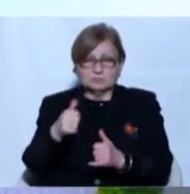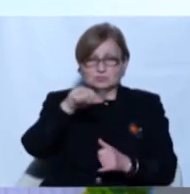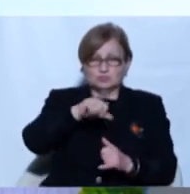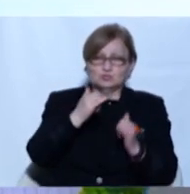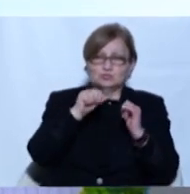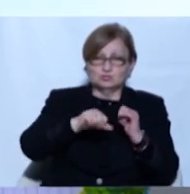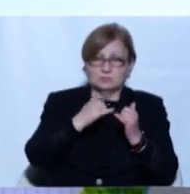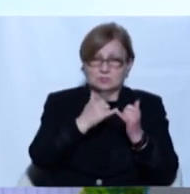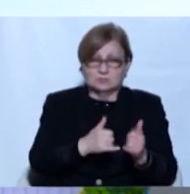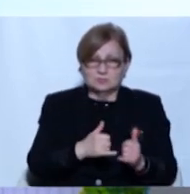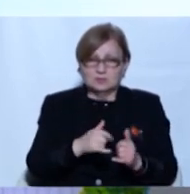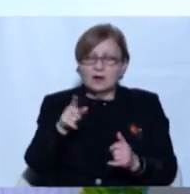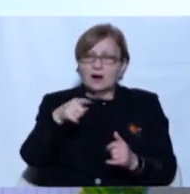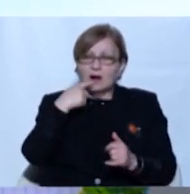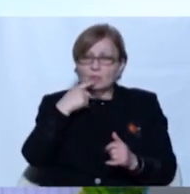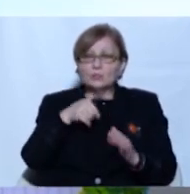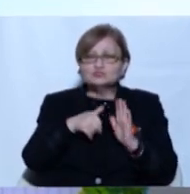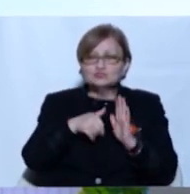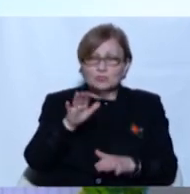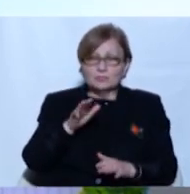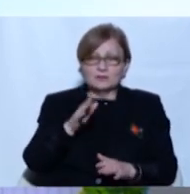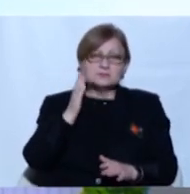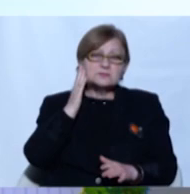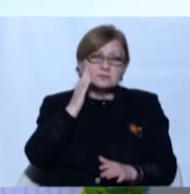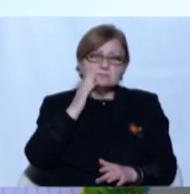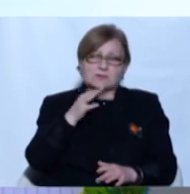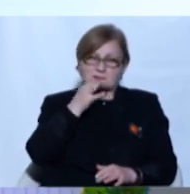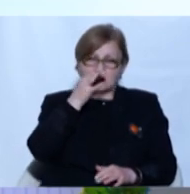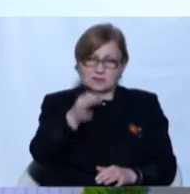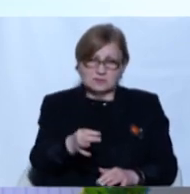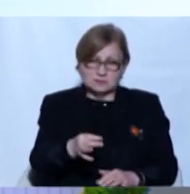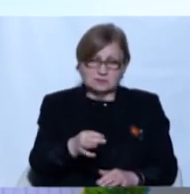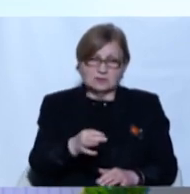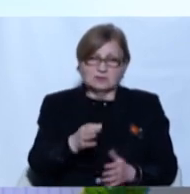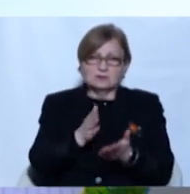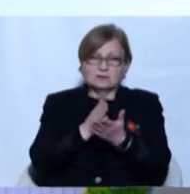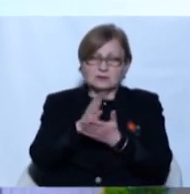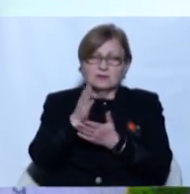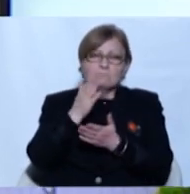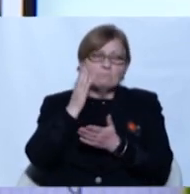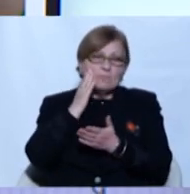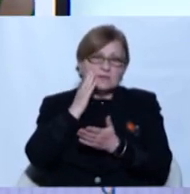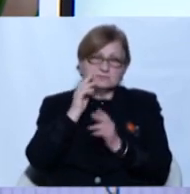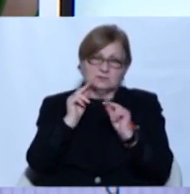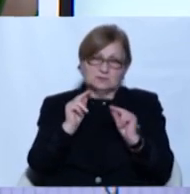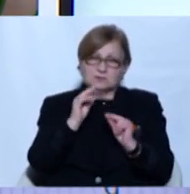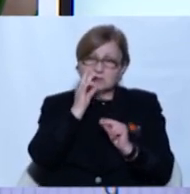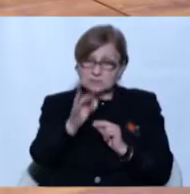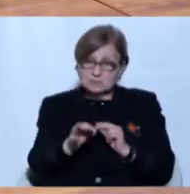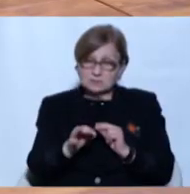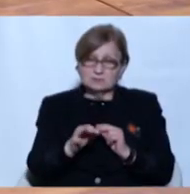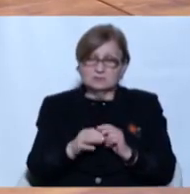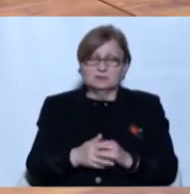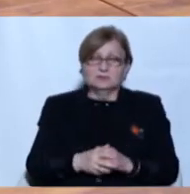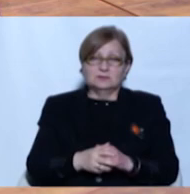ამიტომ მაინც ნებისმიერ შემთხვევაში ჯობიაო რომ მე უნდა ნებისმიერ ვარიანტში უნდა ვთქვა სიმართლეო.